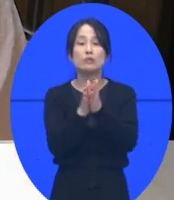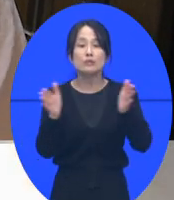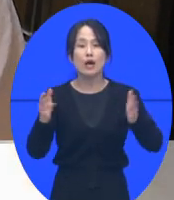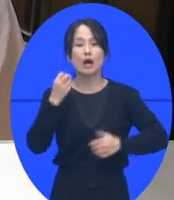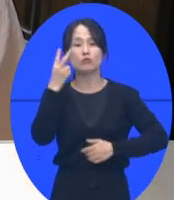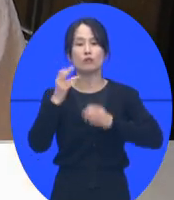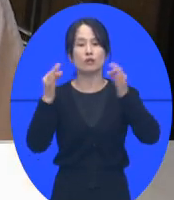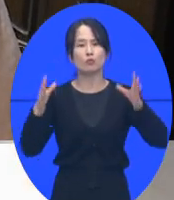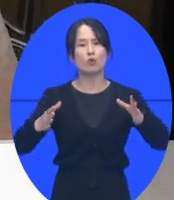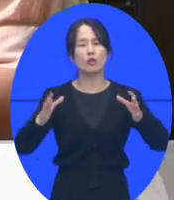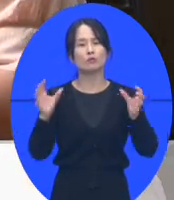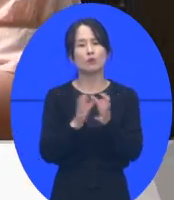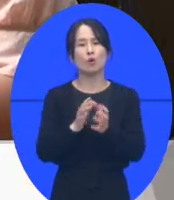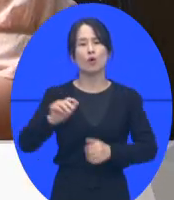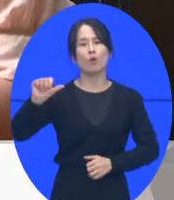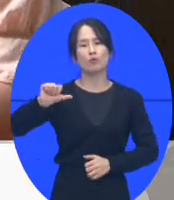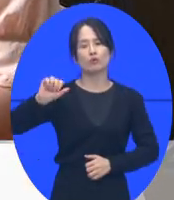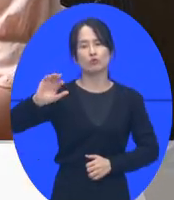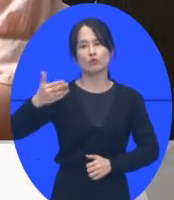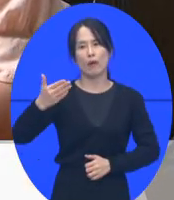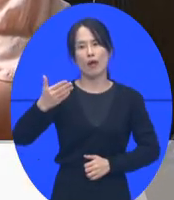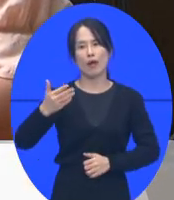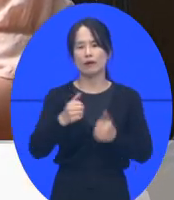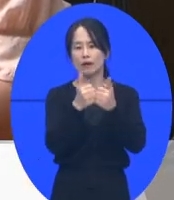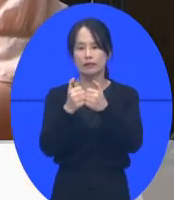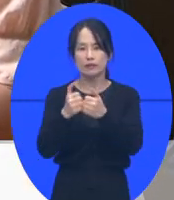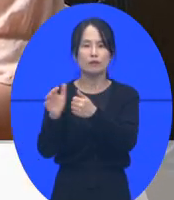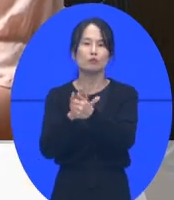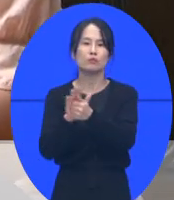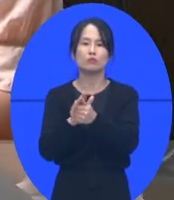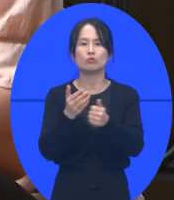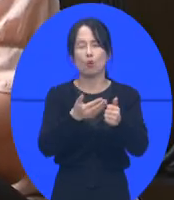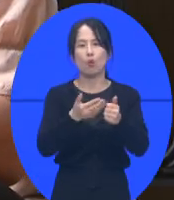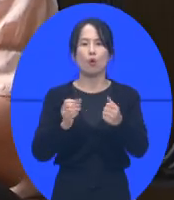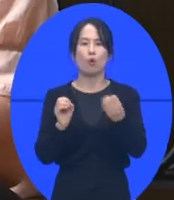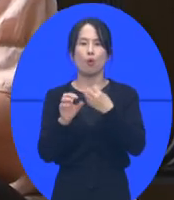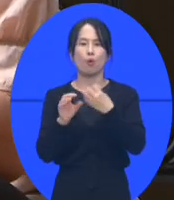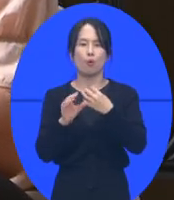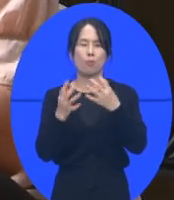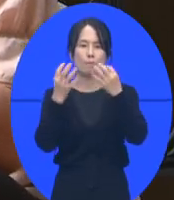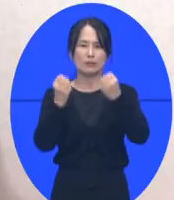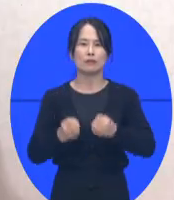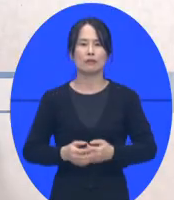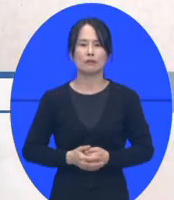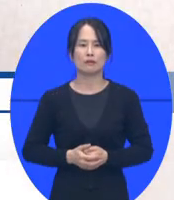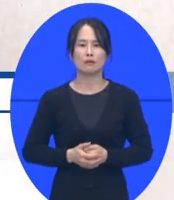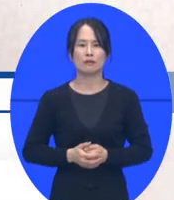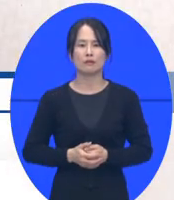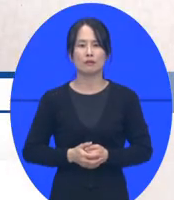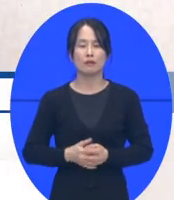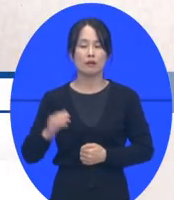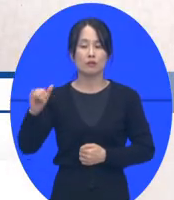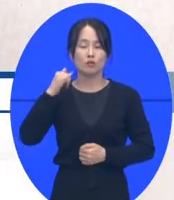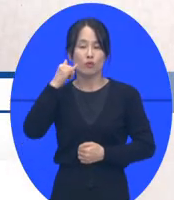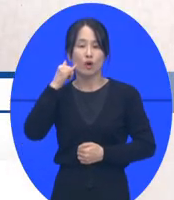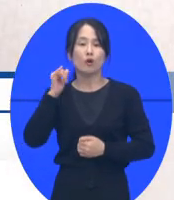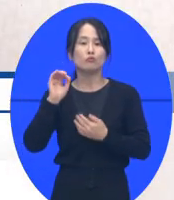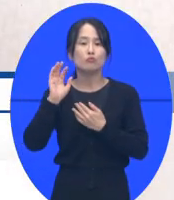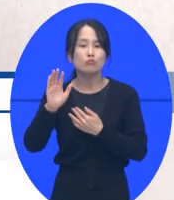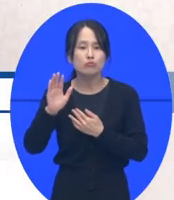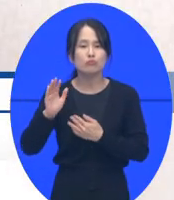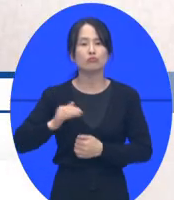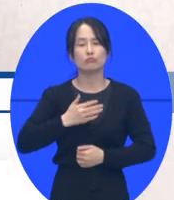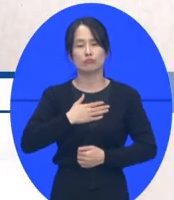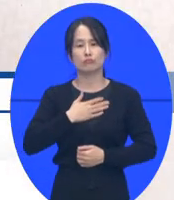약두 달간 총 5,900여 건의 상담 서비스를 제공할 만큼 반응이 뜨겁습니다. 그렇게 전화 받고 나면